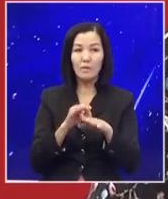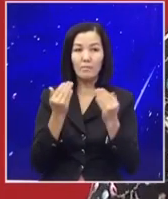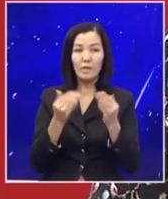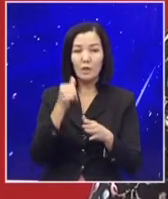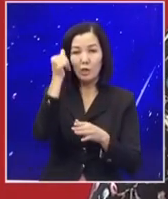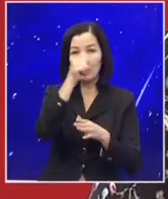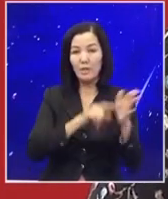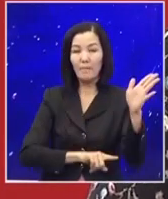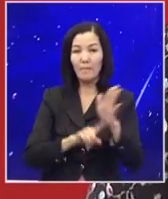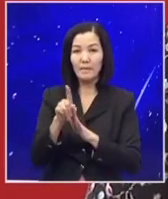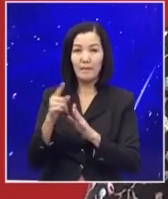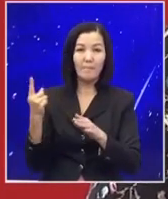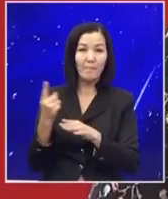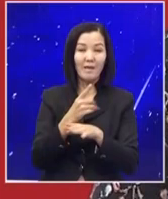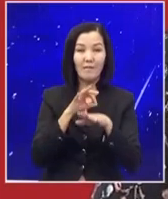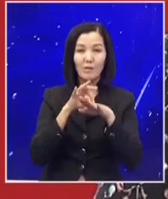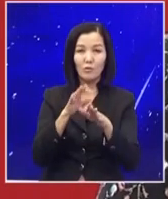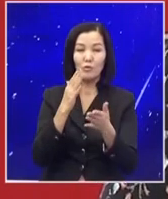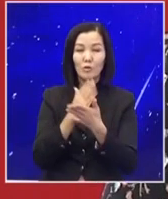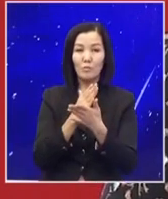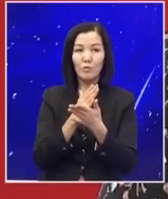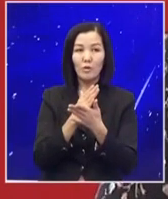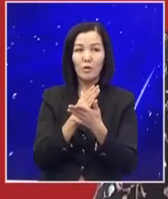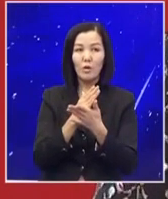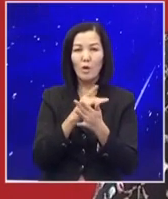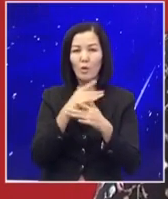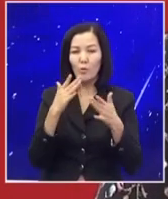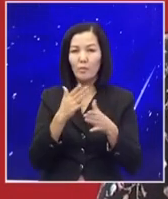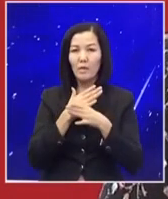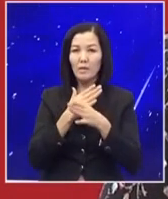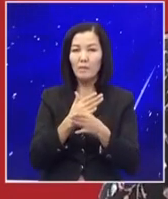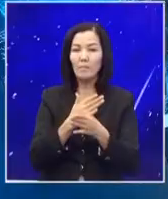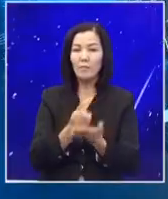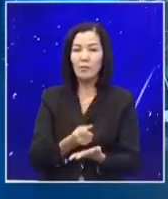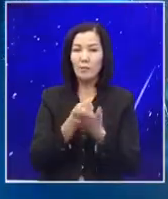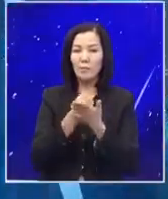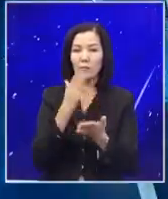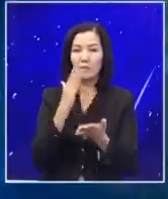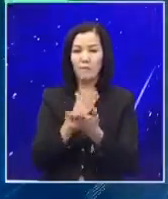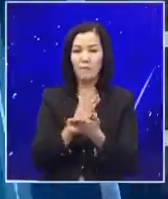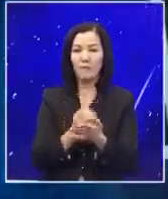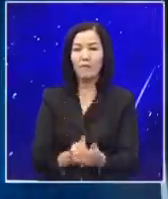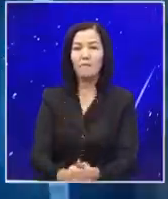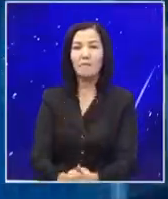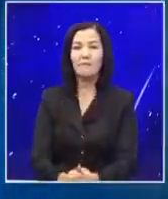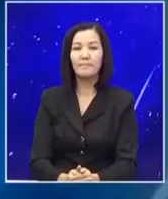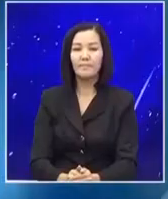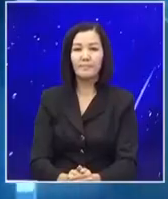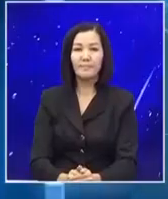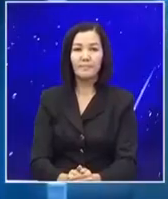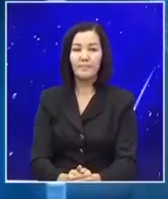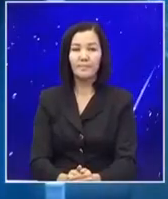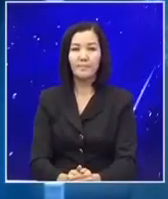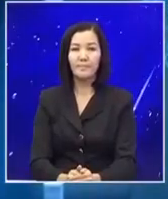бастап біріншісі десемде болады, бірақ көптеген спонсорлар бізге көмегін береді. Амина Құдайберген, Абзал Нүсіп, Жетісу